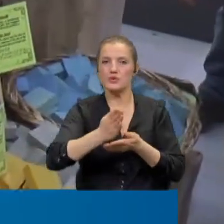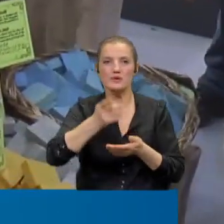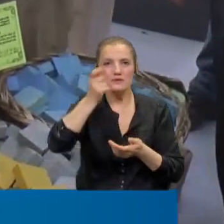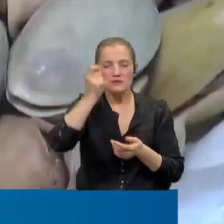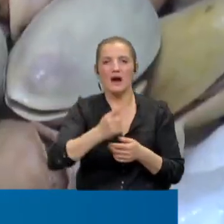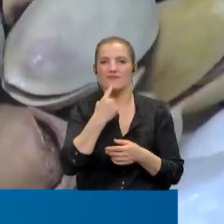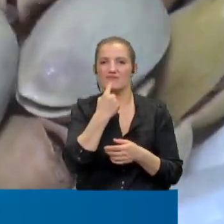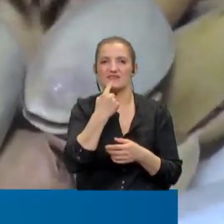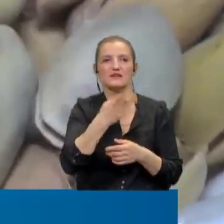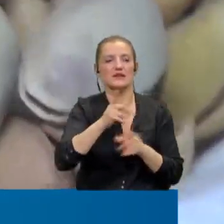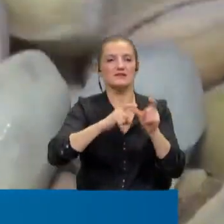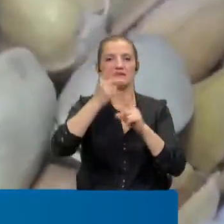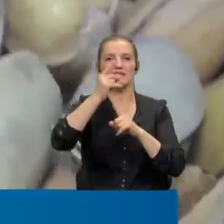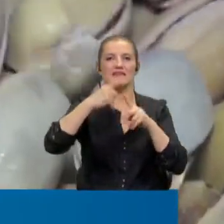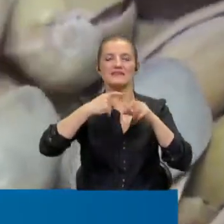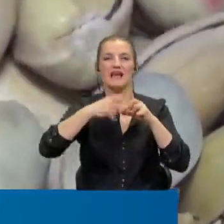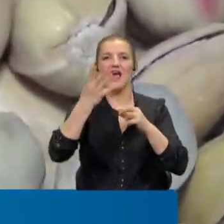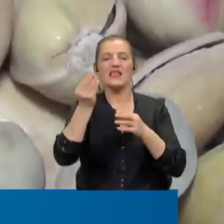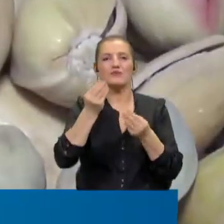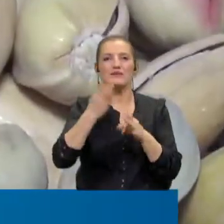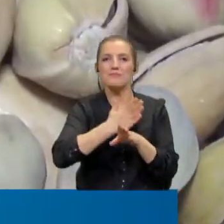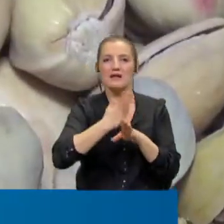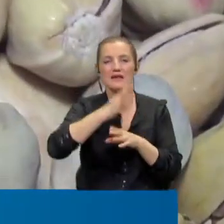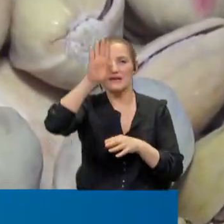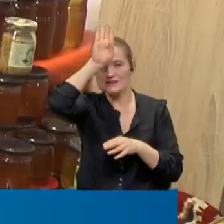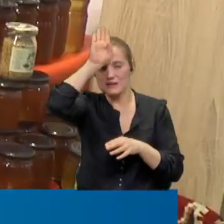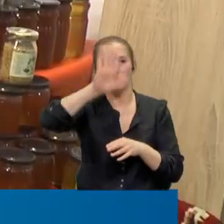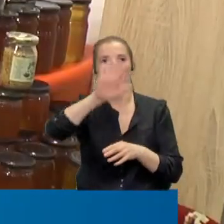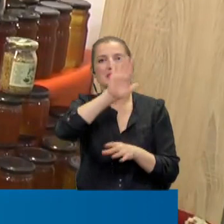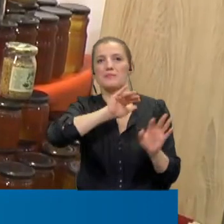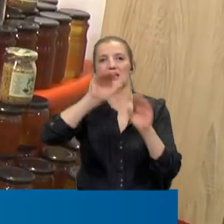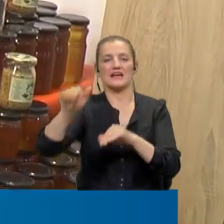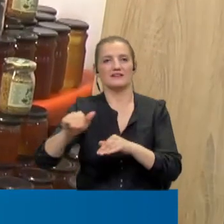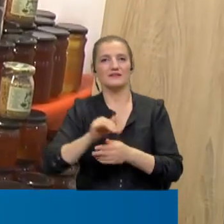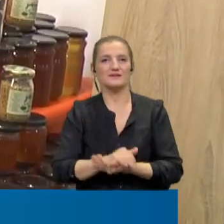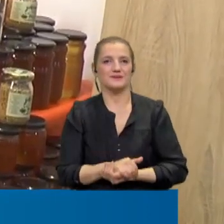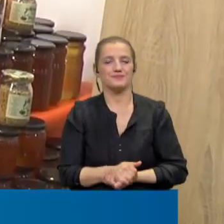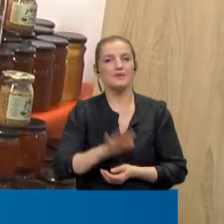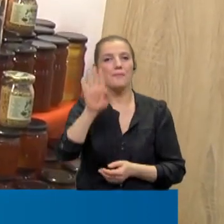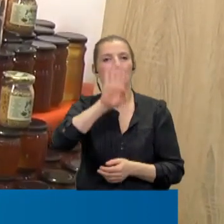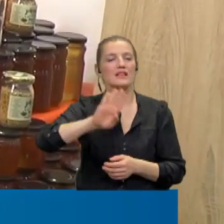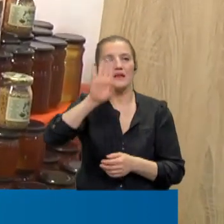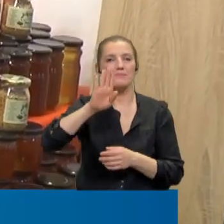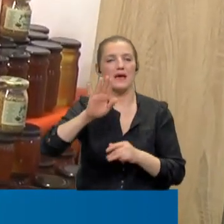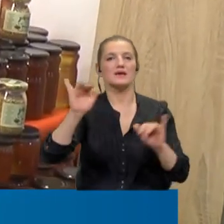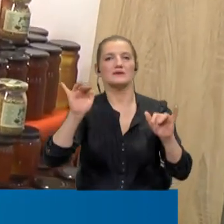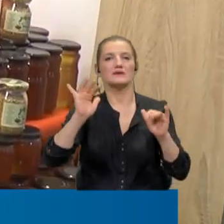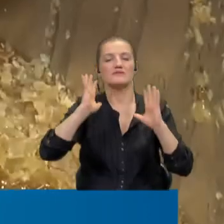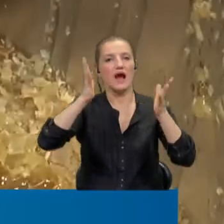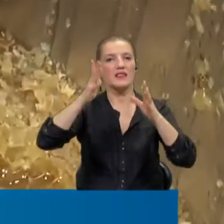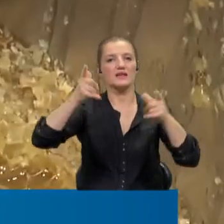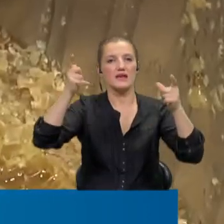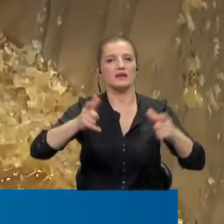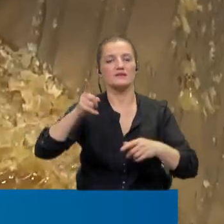illaki fıstığı Siirt en güzel ürünleriyle İstanbul Maltepe'ye geldik alalım Maltepe etkinlik alanında